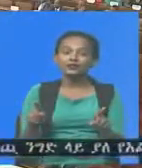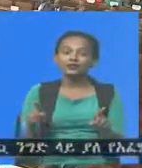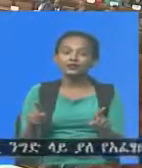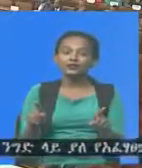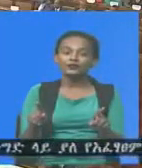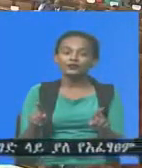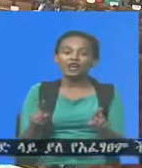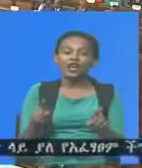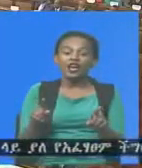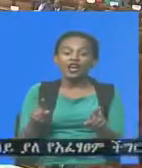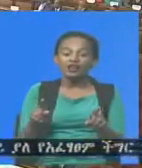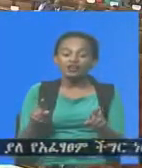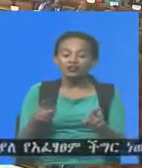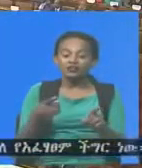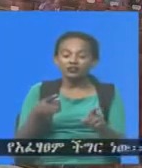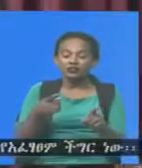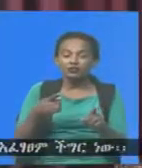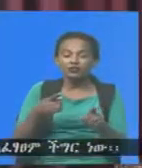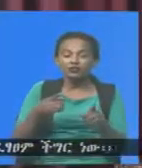ፋላሲ ደሞ አለው።